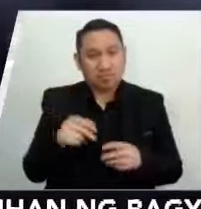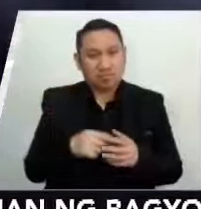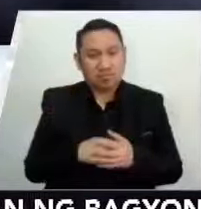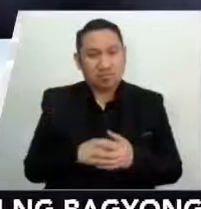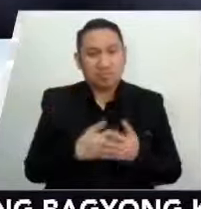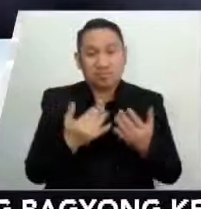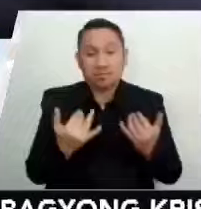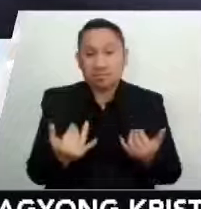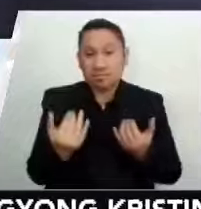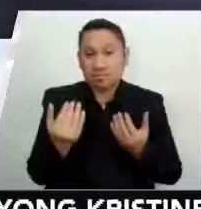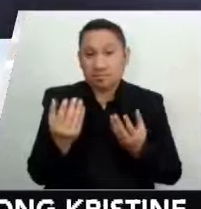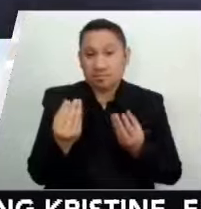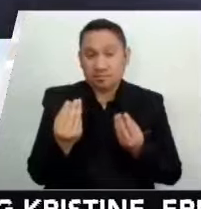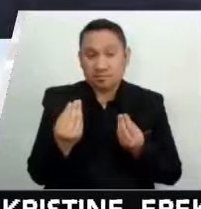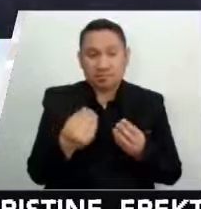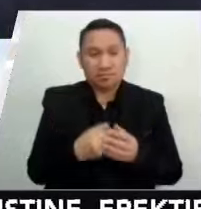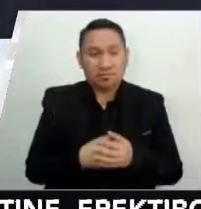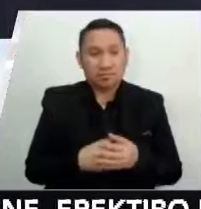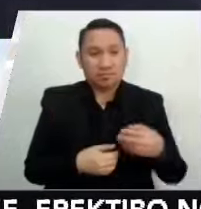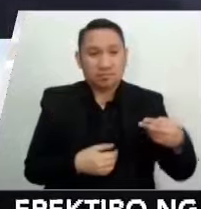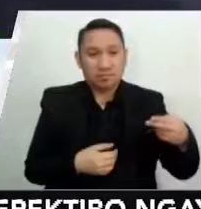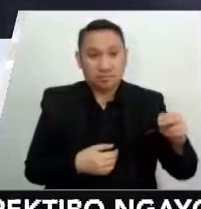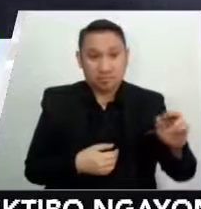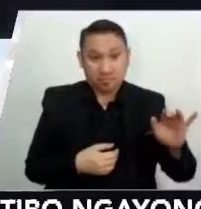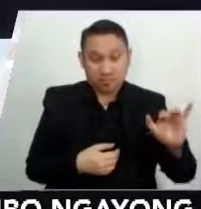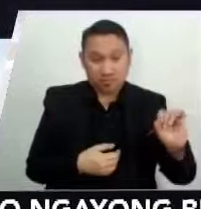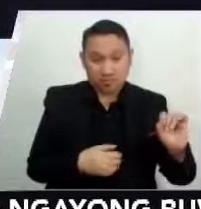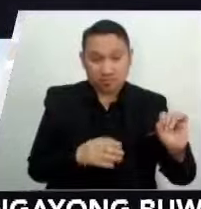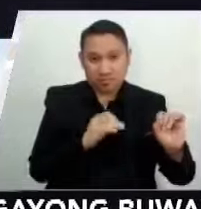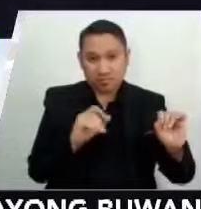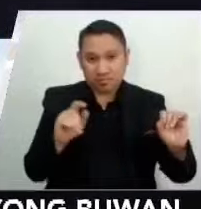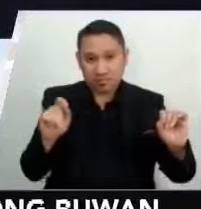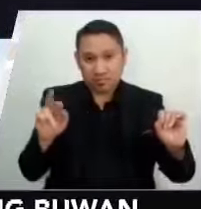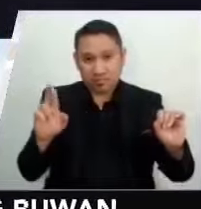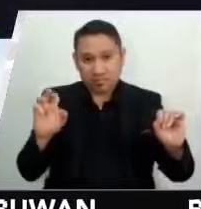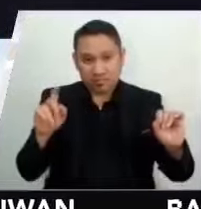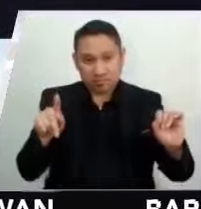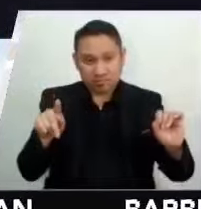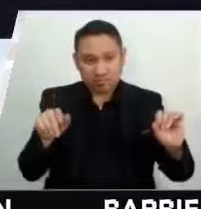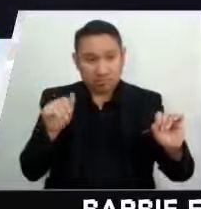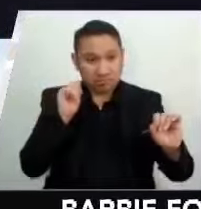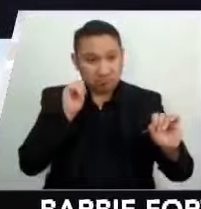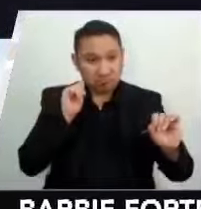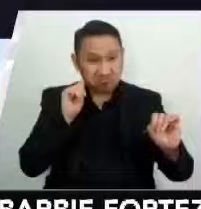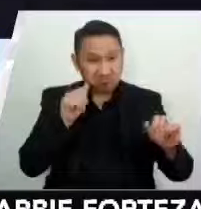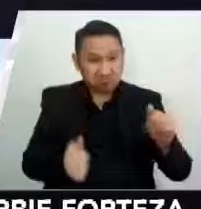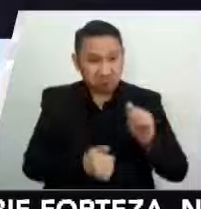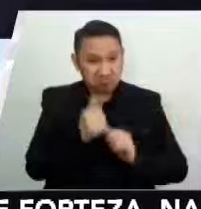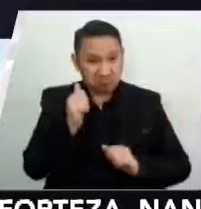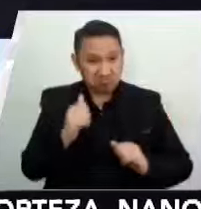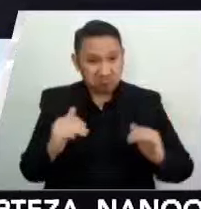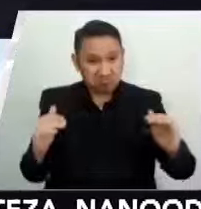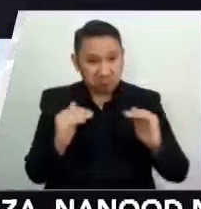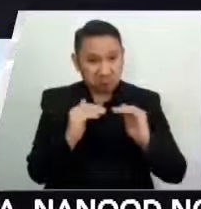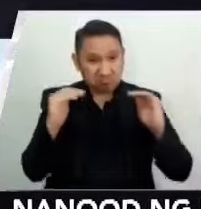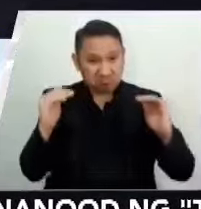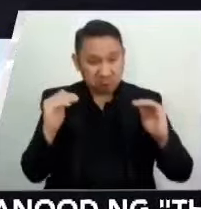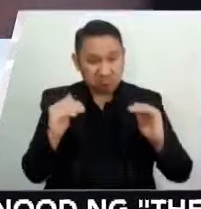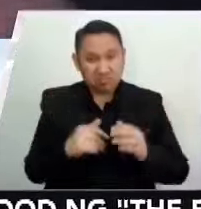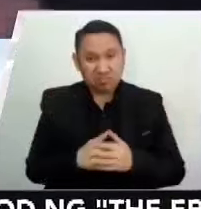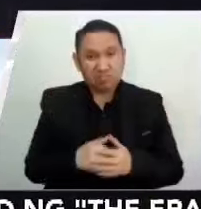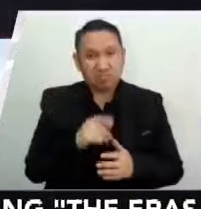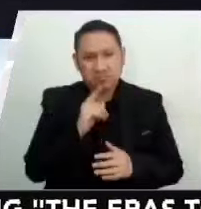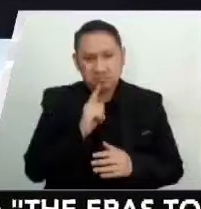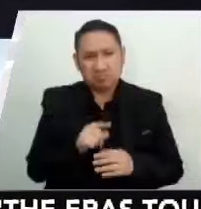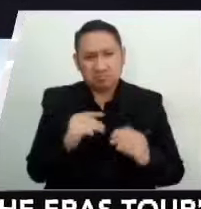angala haris Donald trump sa ngayon Igan eh masyadong dikit ang labanan at marami ng